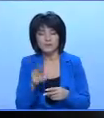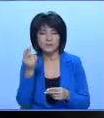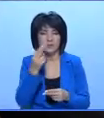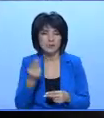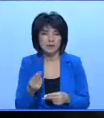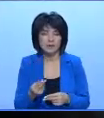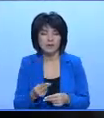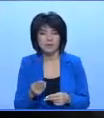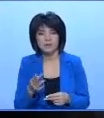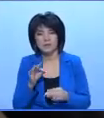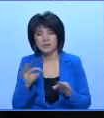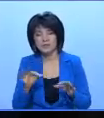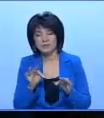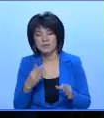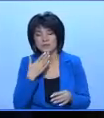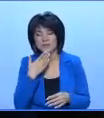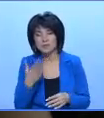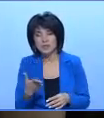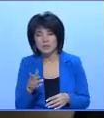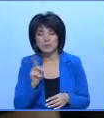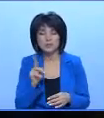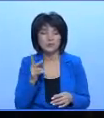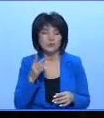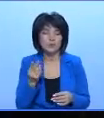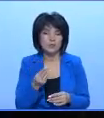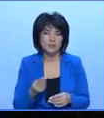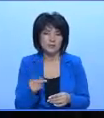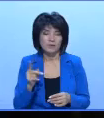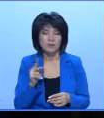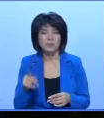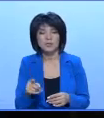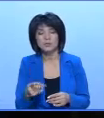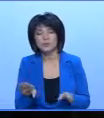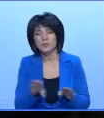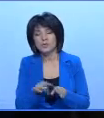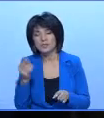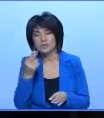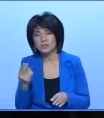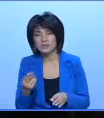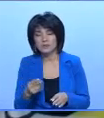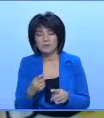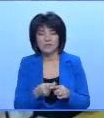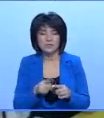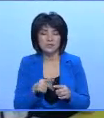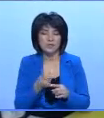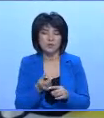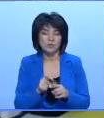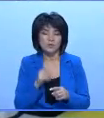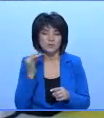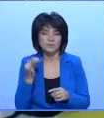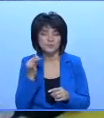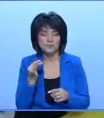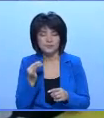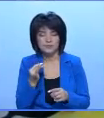олармен әртүрлі ойындар өткізу және де біз оларға әртүрлі концерттік бағдарламалар қоямыз. Айта кетейік,